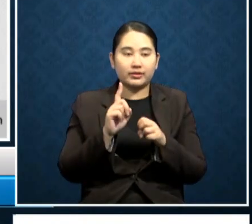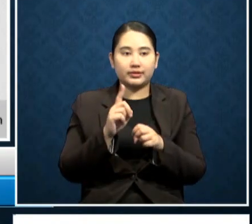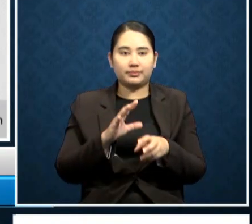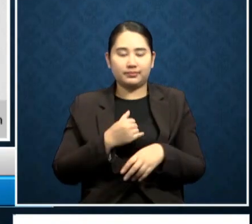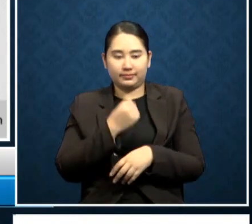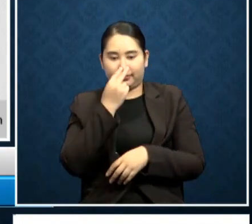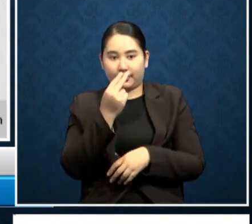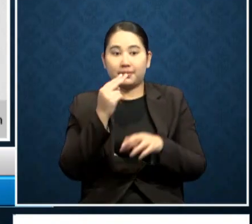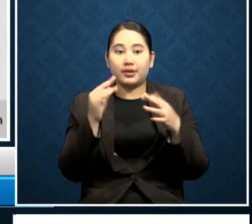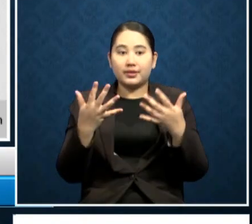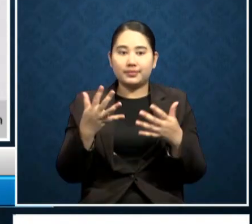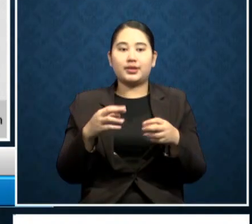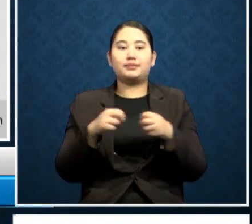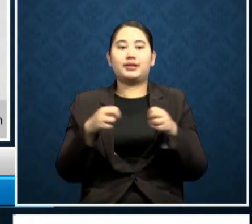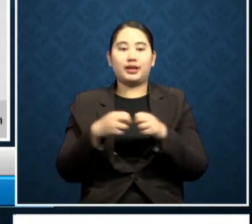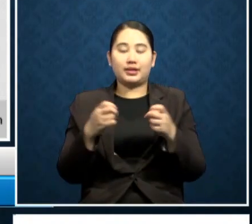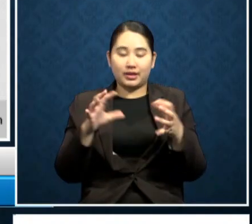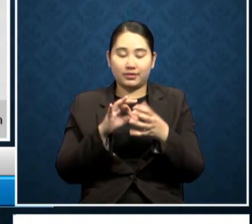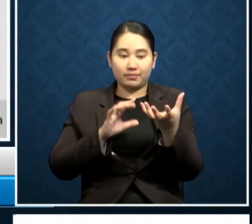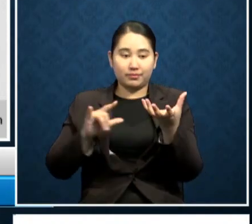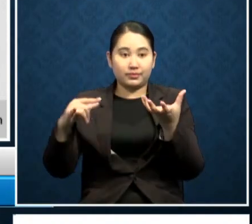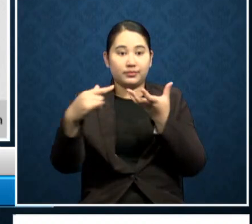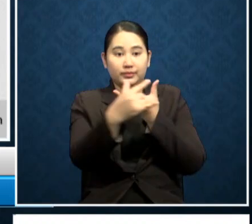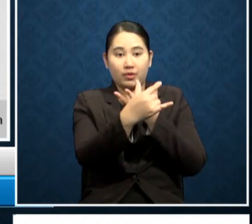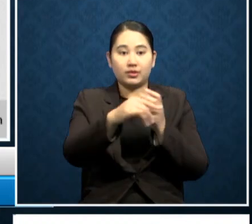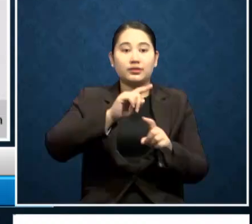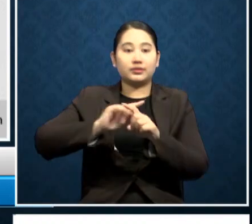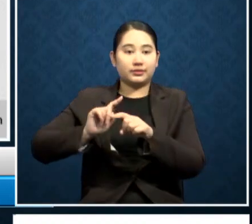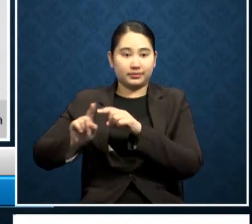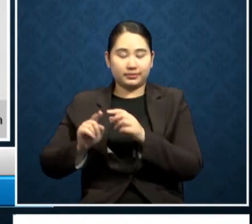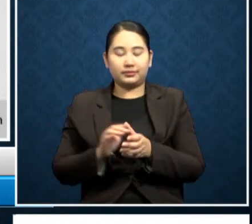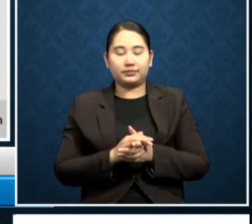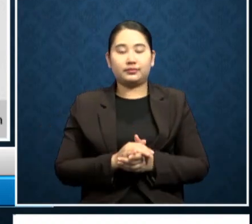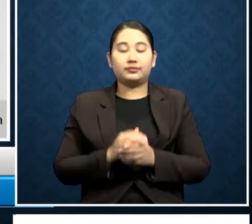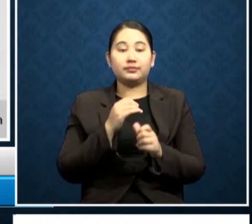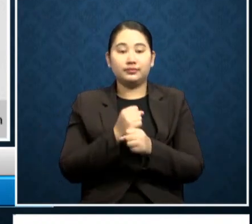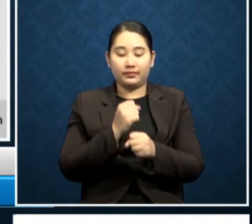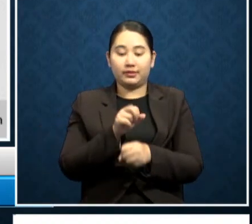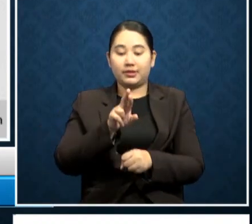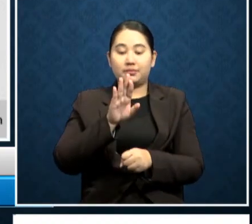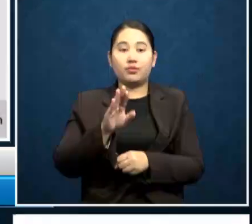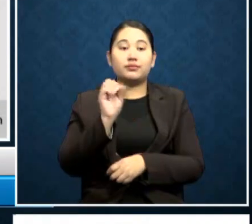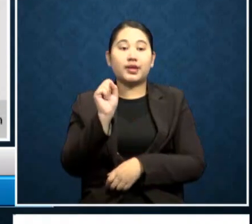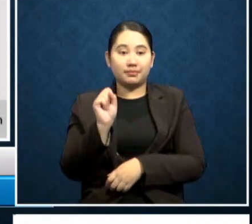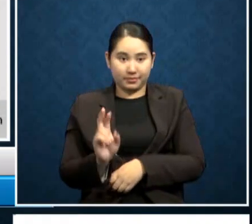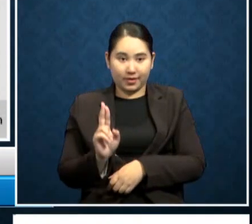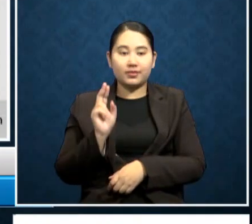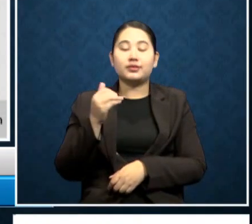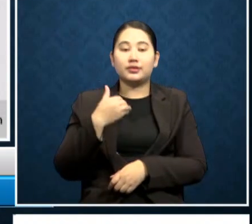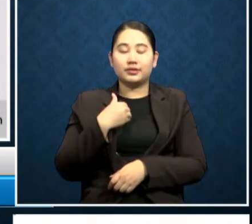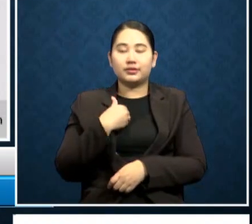ที่มีปัญหาในเรื่องของส่วนโค้งของโลกโดยรวมทั้งให้มีระบบสำรองในกรณี